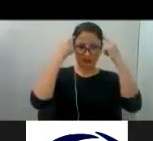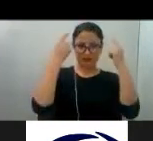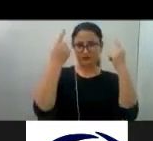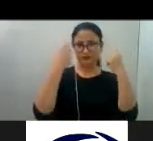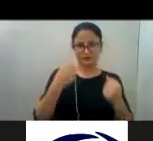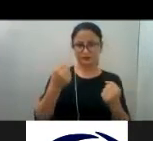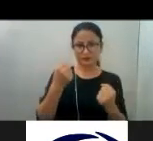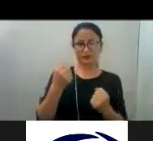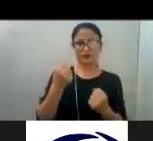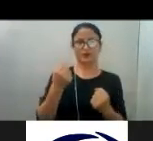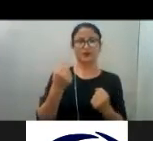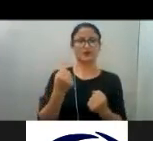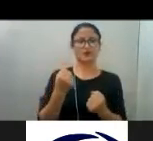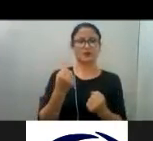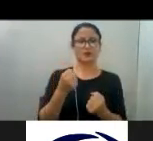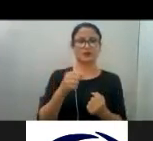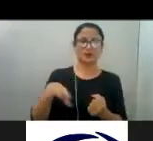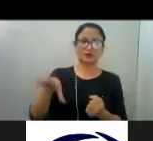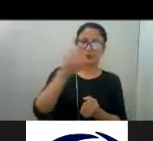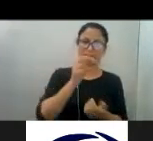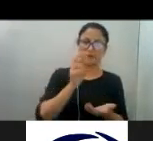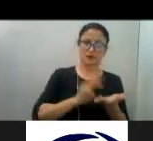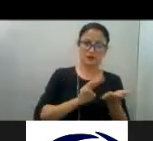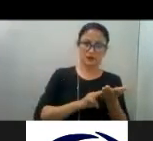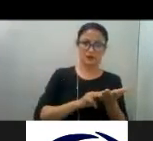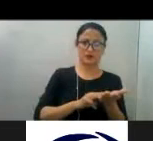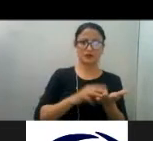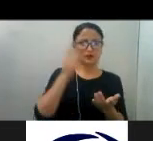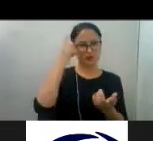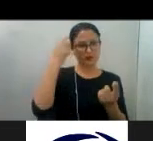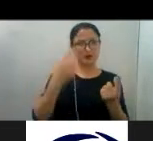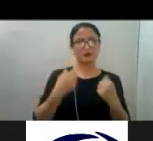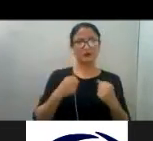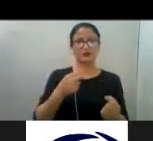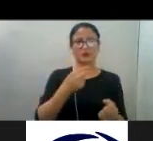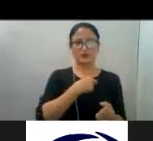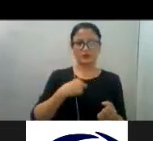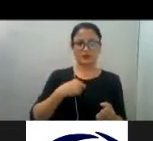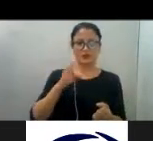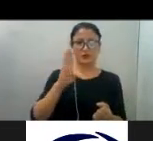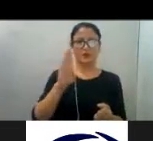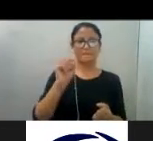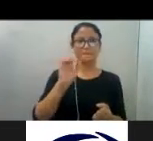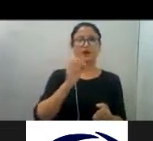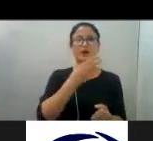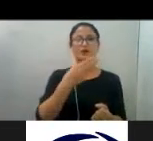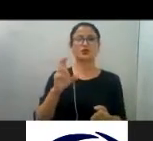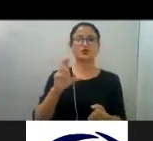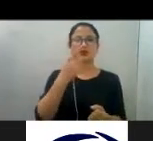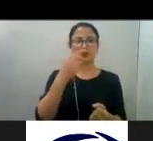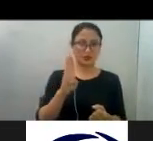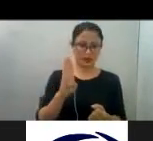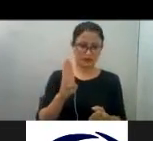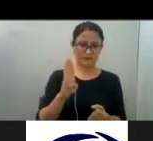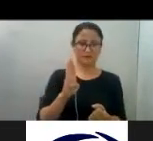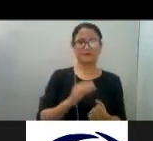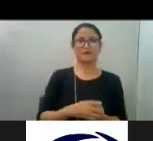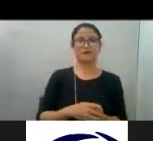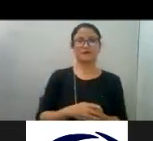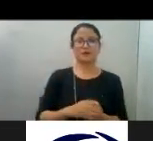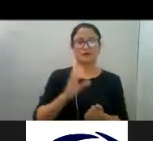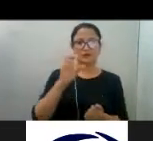क्लस्टरका सम्पूर्ण सदस्यहरू, मेन्टल हस्पिटलका आदरणीय डाक्टर वासुदेव कार्कीज्यू, जिबिबी सब